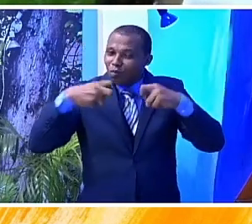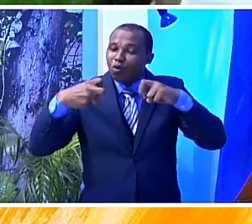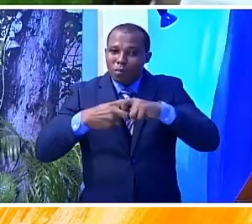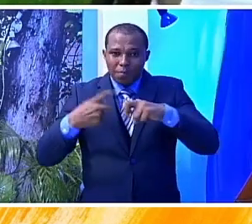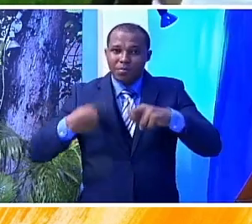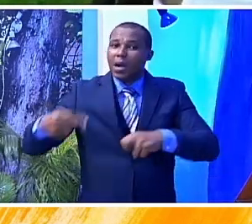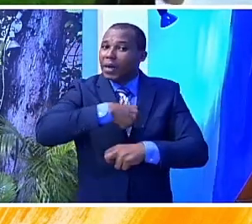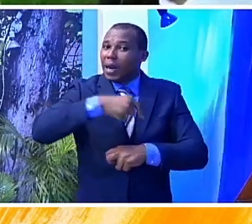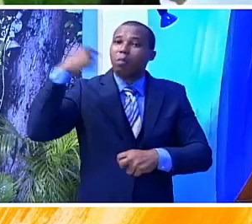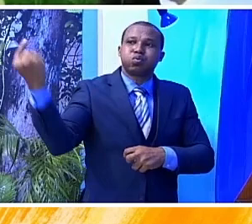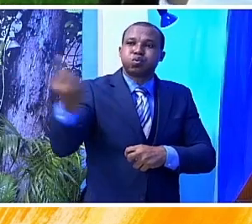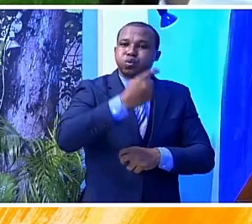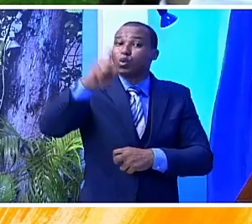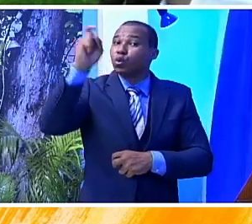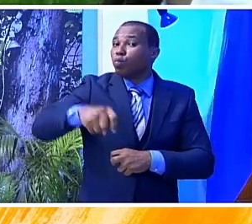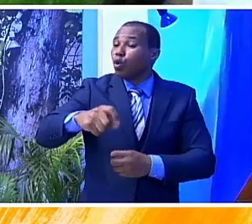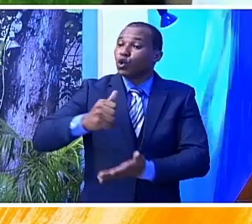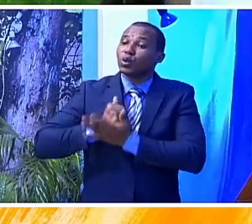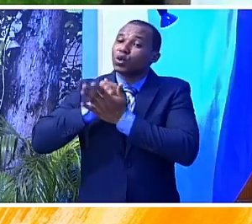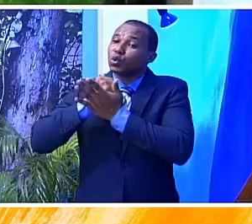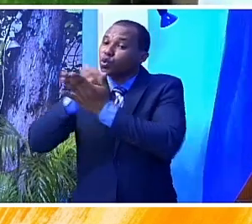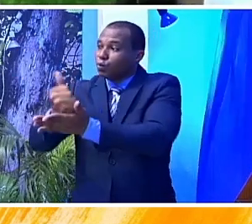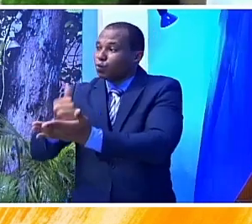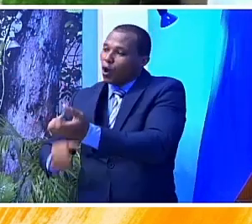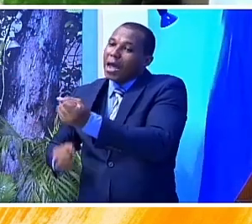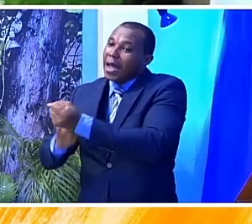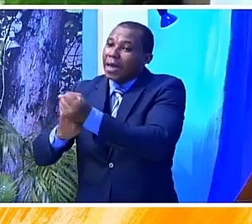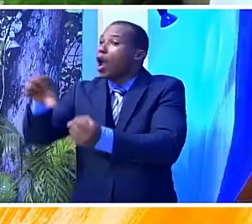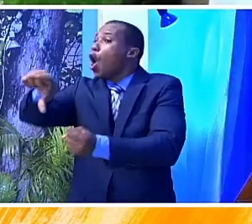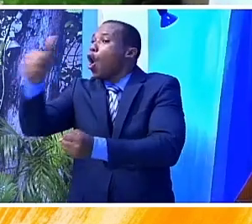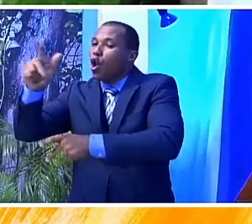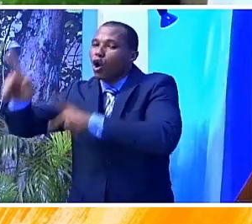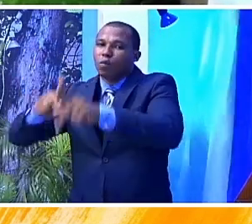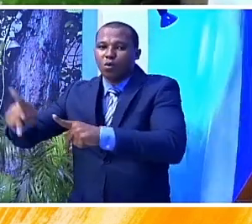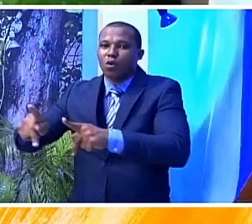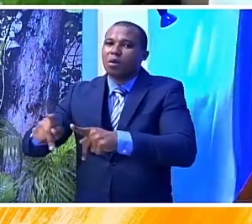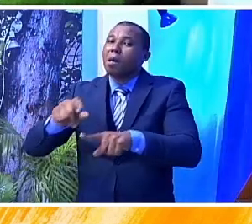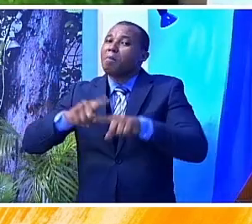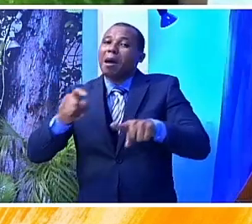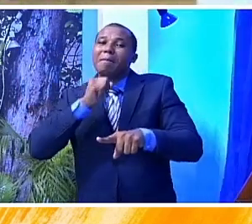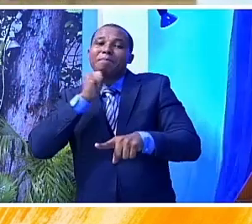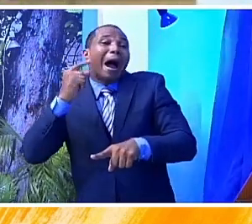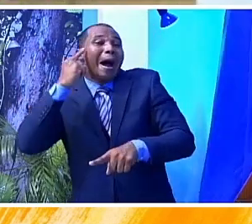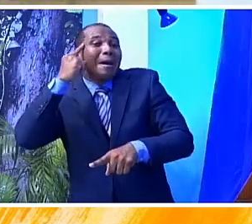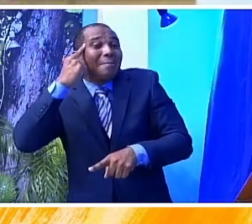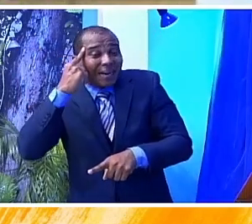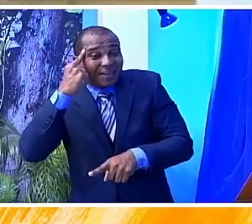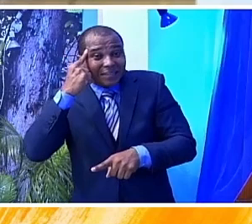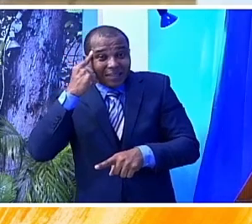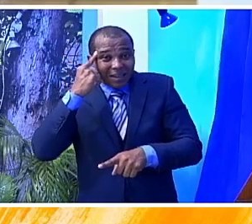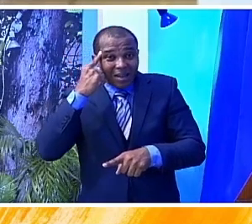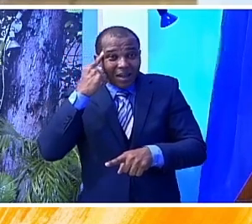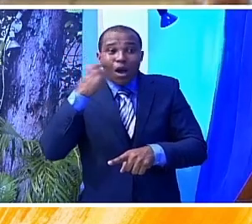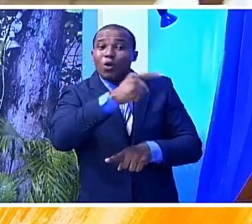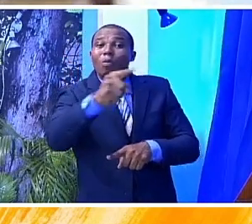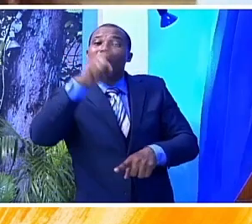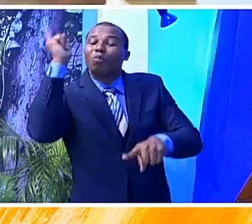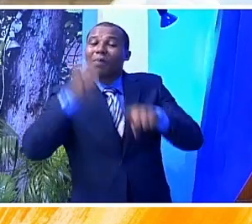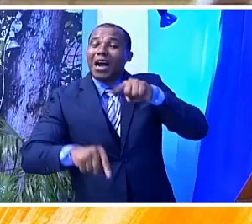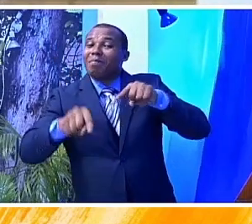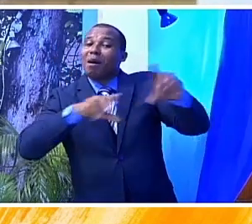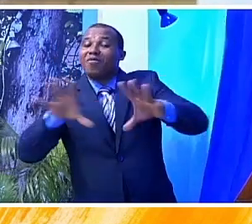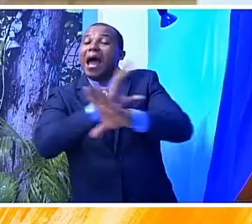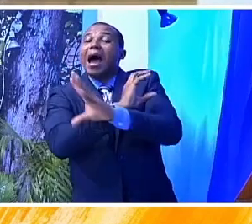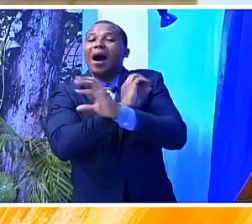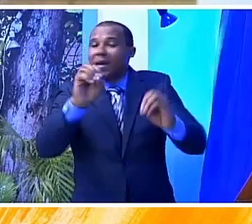tous côtés, ni blanc, ni l'autre monde qui pas blanc. Et pas ça le problème, non. Mais pas mettre dans tête nous que nous pas gain aucune responsabilité envers l'autre, c'est l'autre monde qui